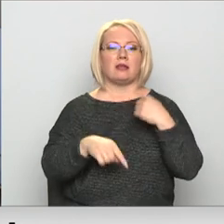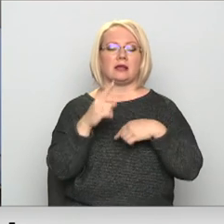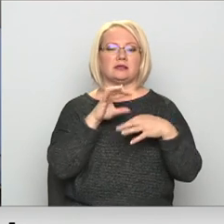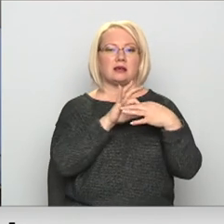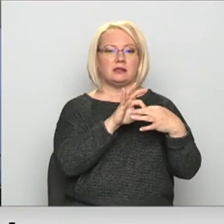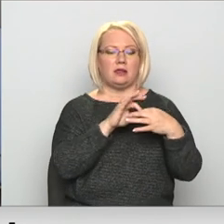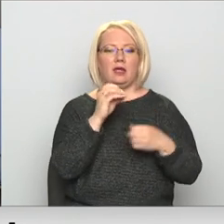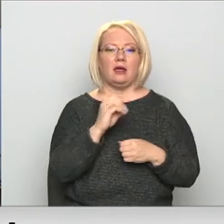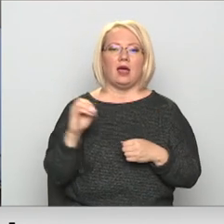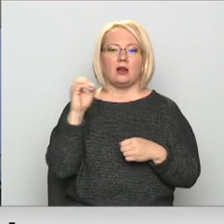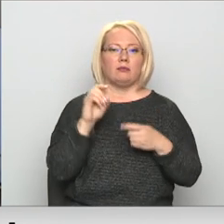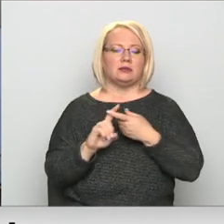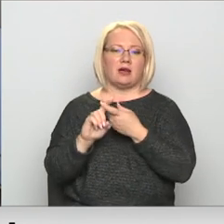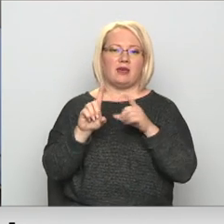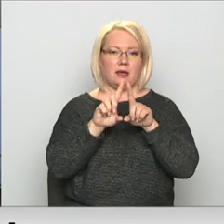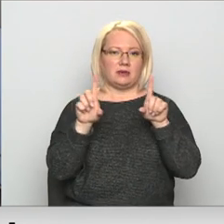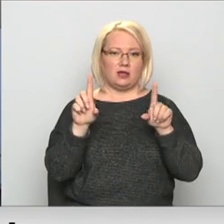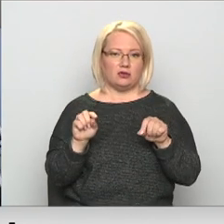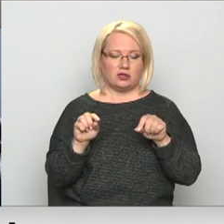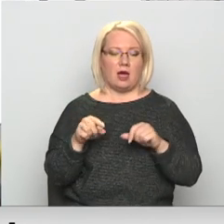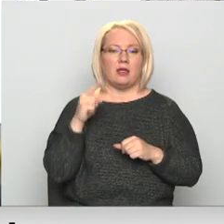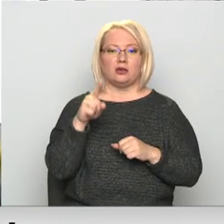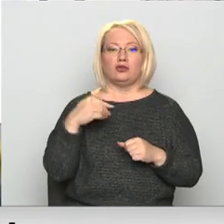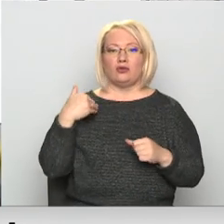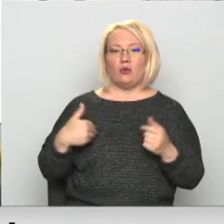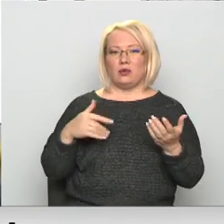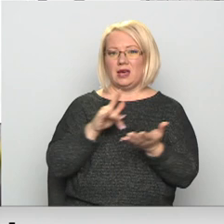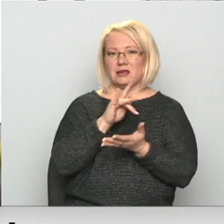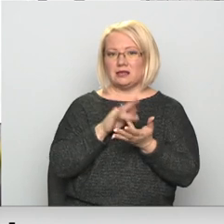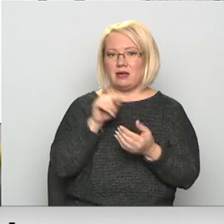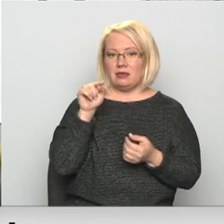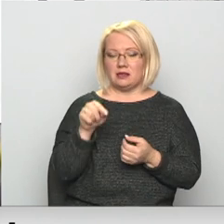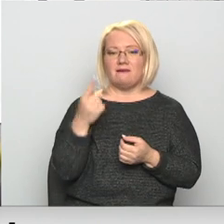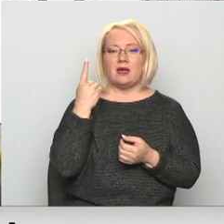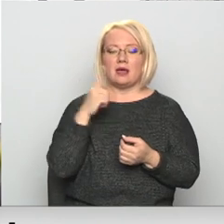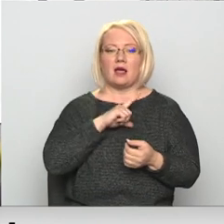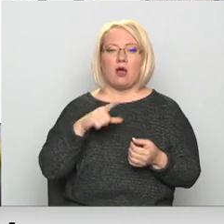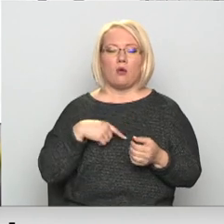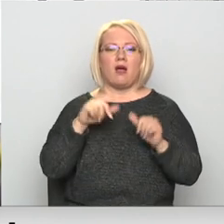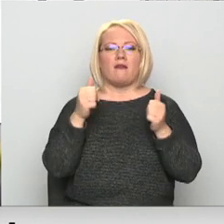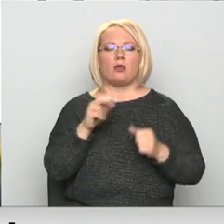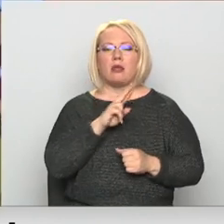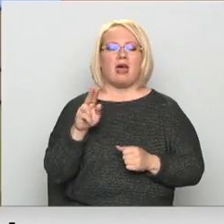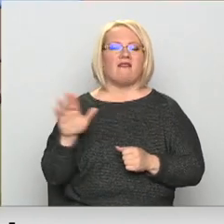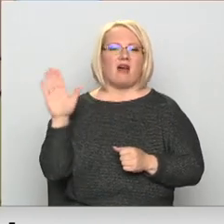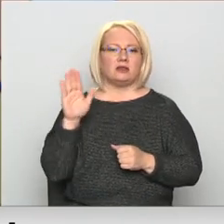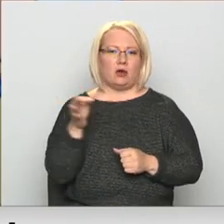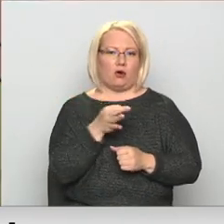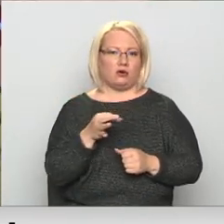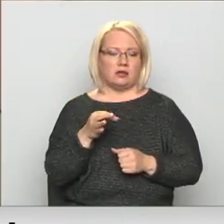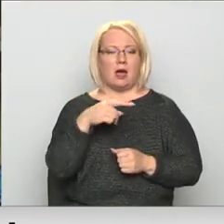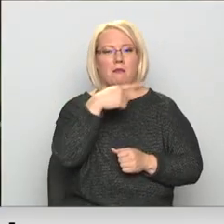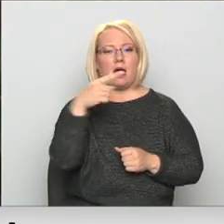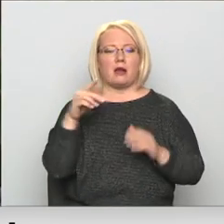Eiropas Savienības institūcijām. Kuldīgas Europe Direct centrs ir vienīgais Latvijā, kuru veido nevalstiskā organizācija. Pārējie ir